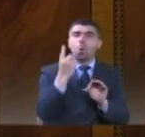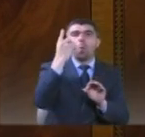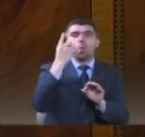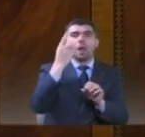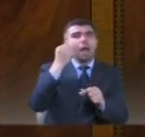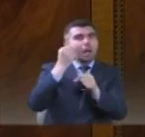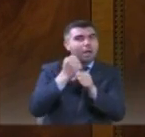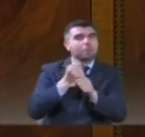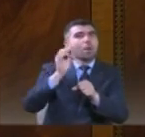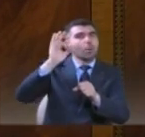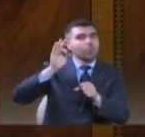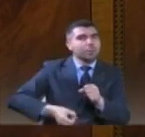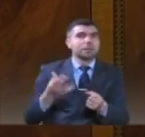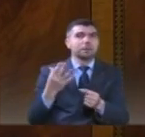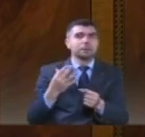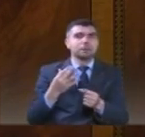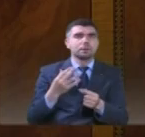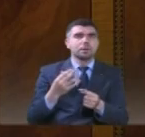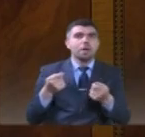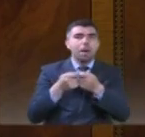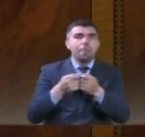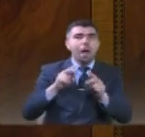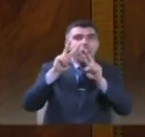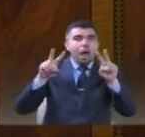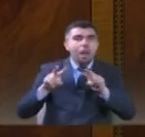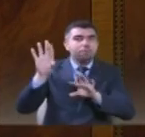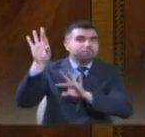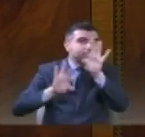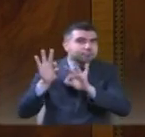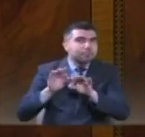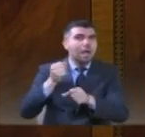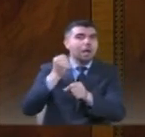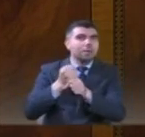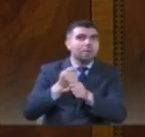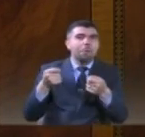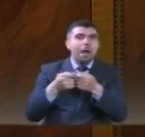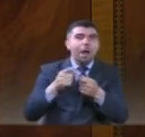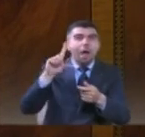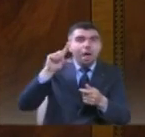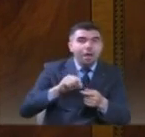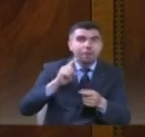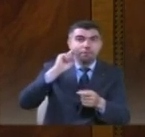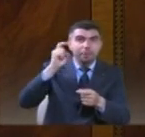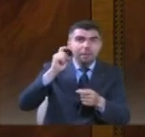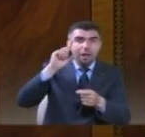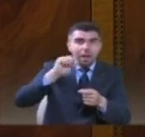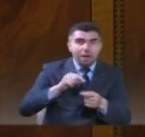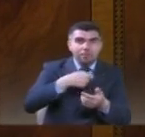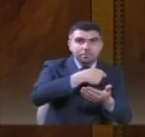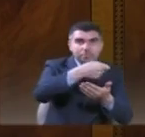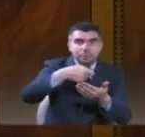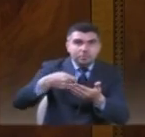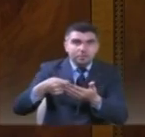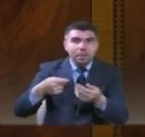لانهم ما عندهمش اول قبل كل شيء كيقنعوا بالقليل، وثانيا ما عندهمش الامكانيات. اما اللي